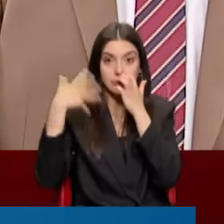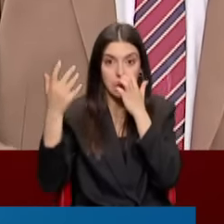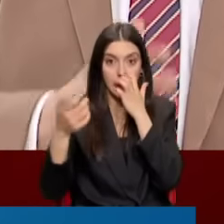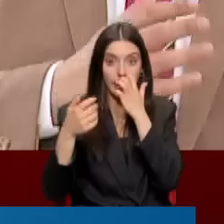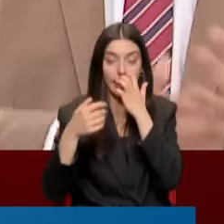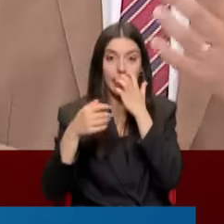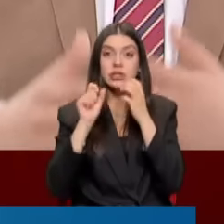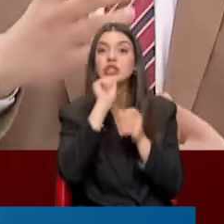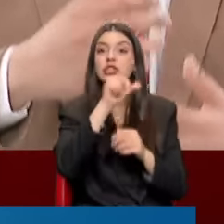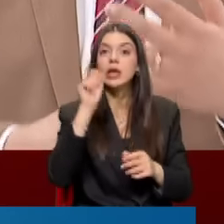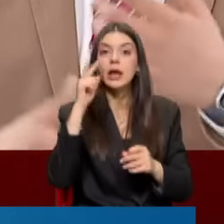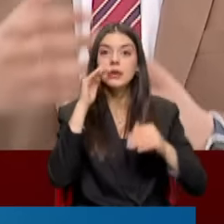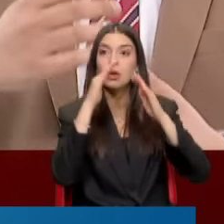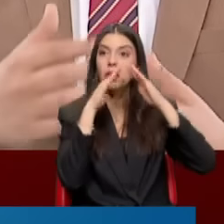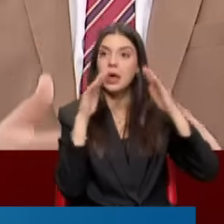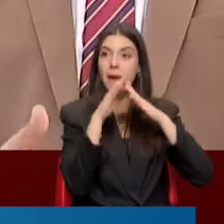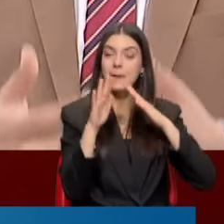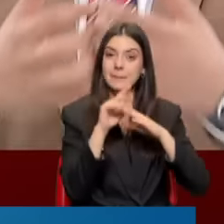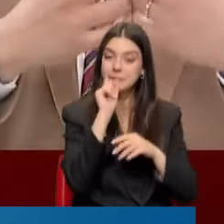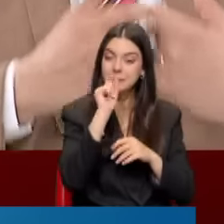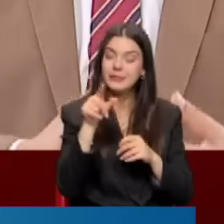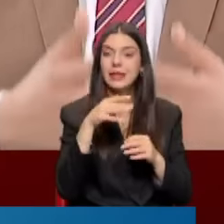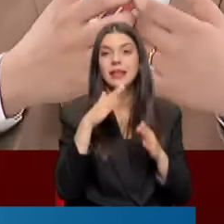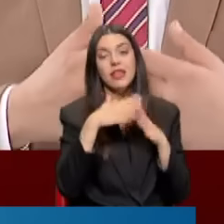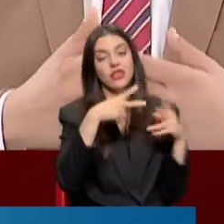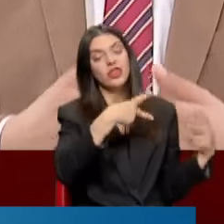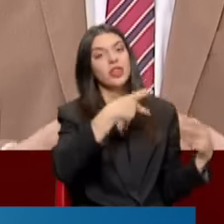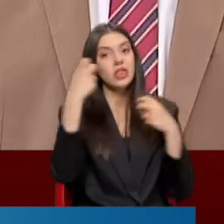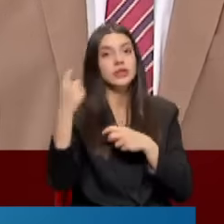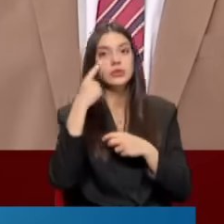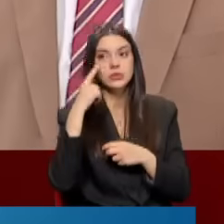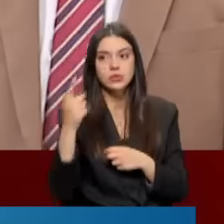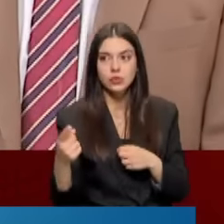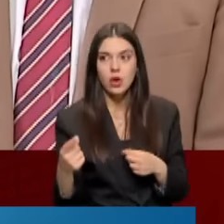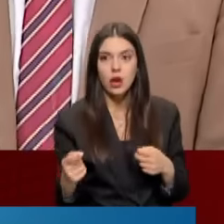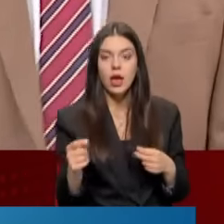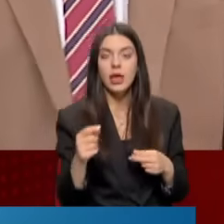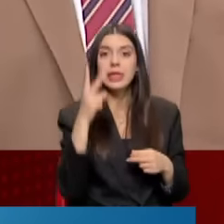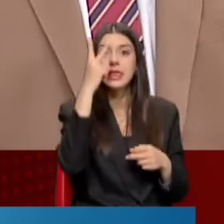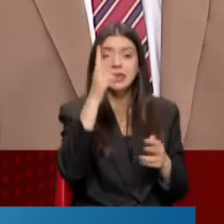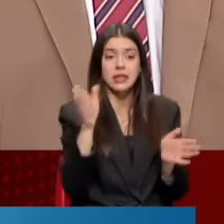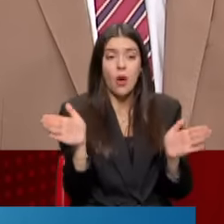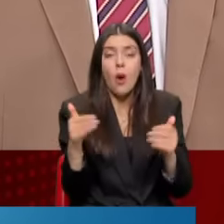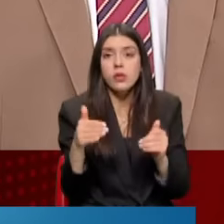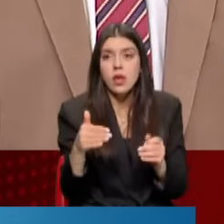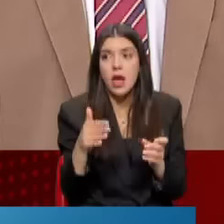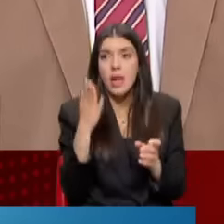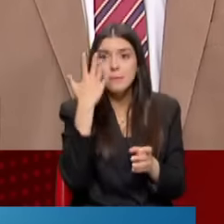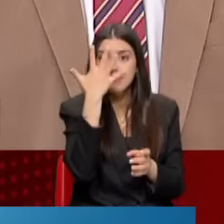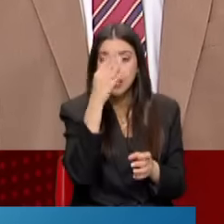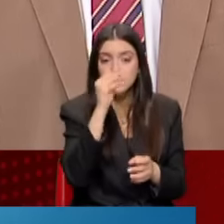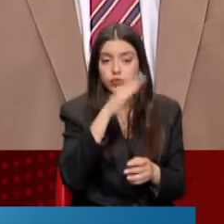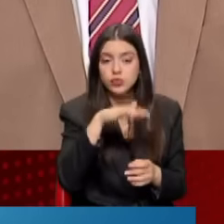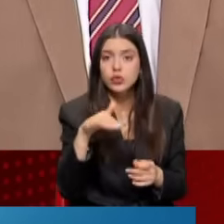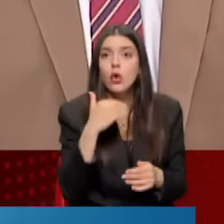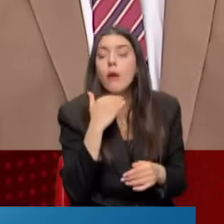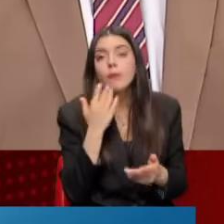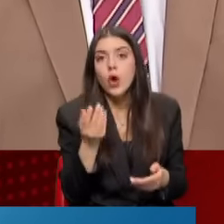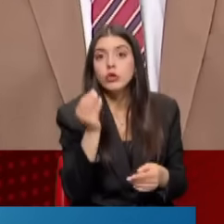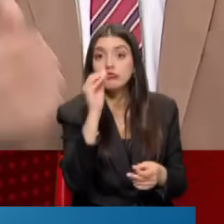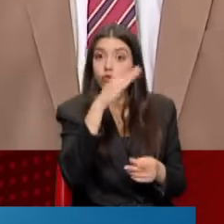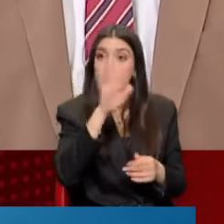göç artık süreç tamamlanmaya başlayınca hızlı bir kente göç de olmaya başlayınca iki göz odanın içinde Beş çocuk yapamıyorsun Bir de